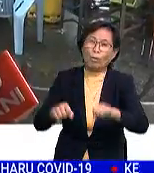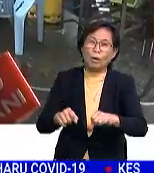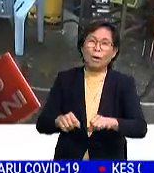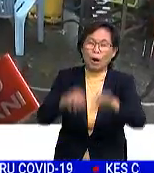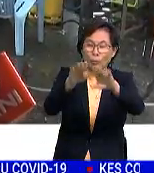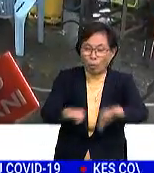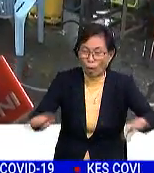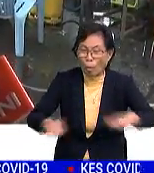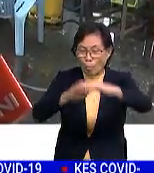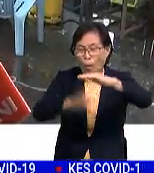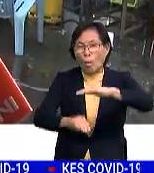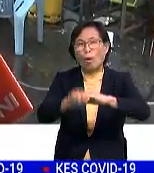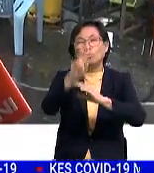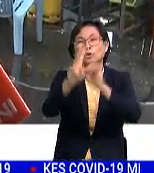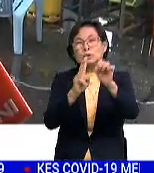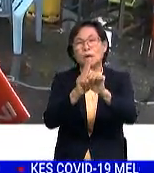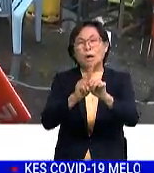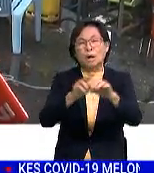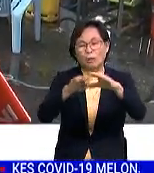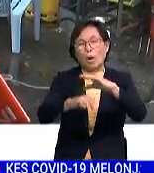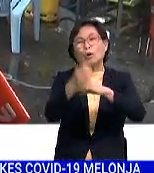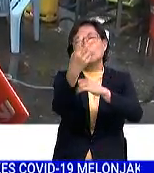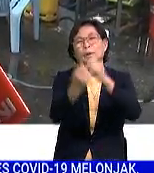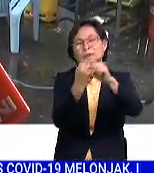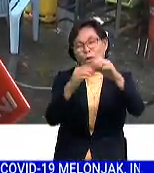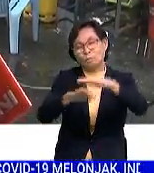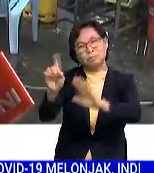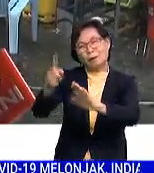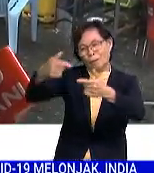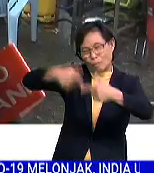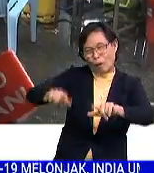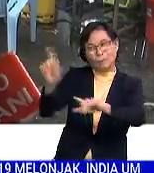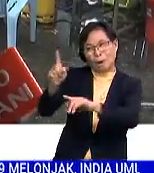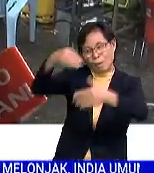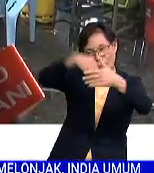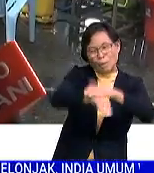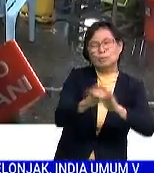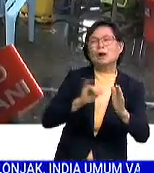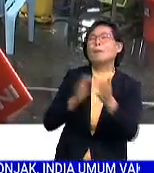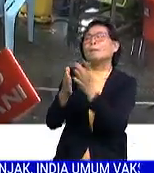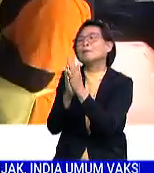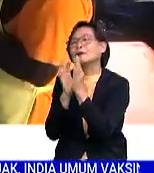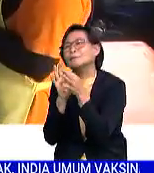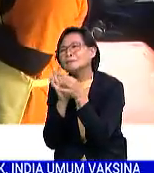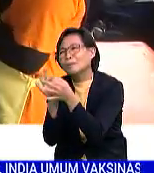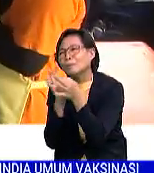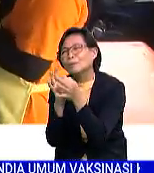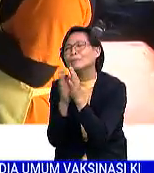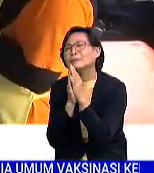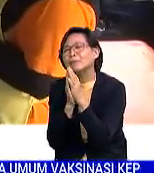budak-budak yang bawah pada 12 tahun tu jangan dibenarkan masuklah. Itu je lah saya minta kan. Minta kerjasama.